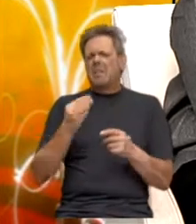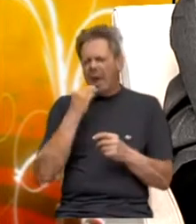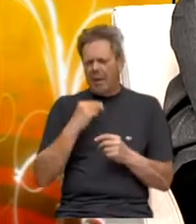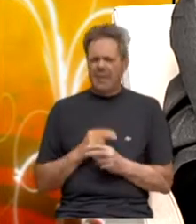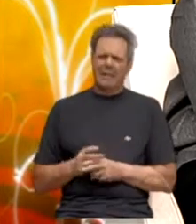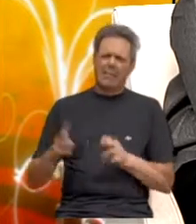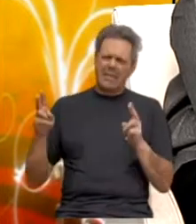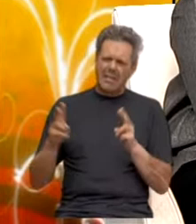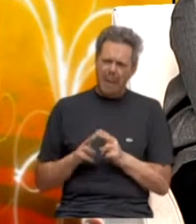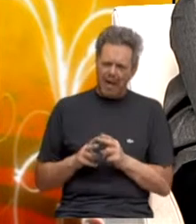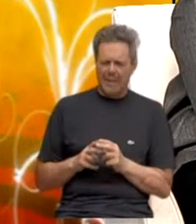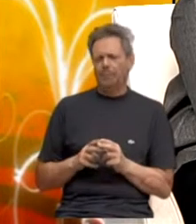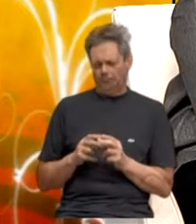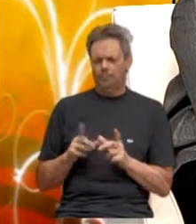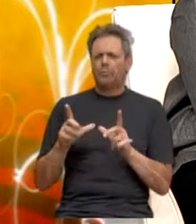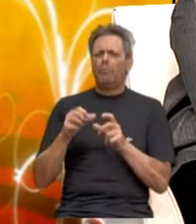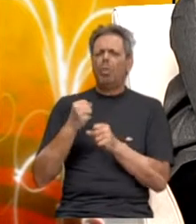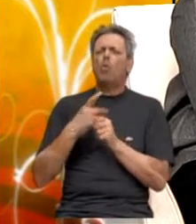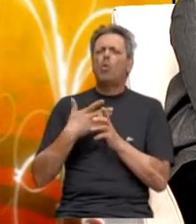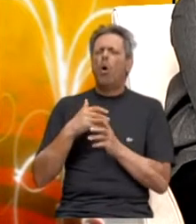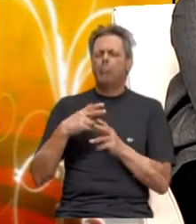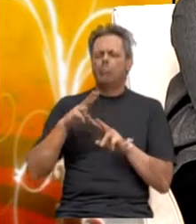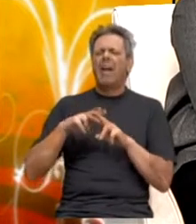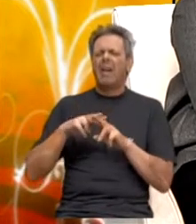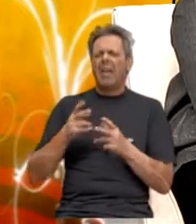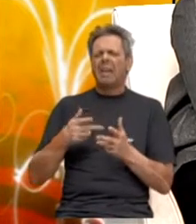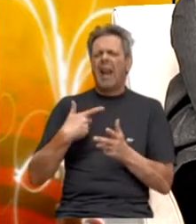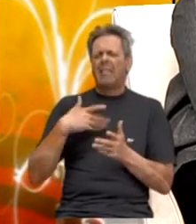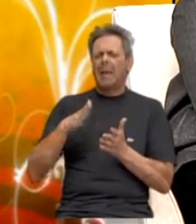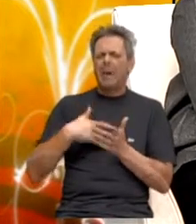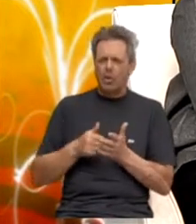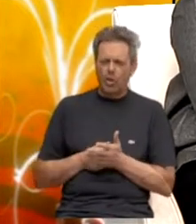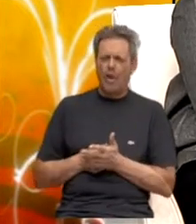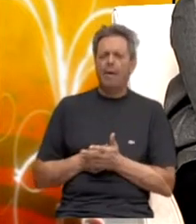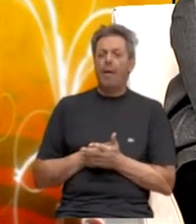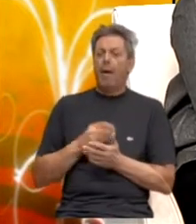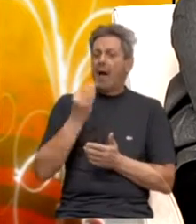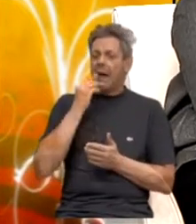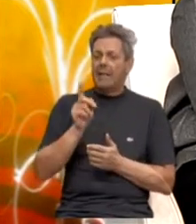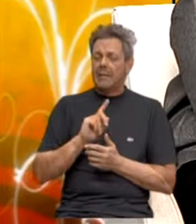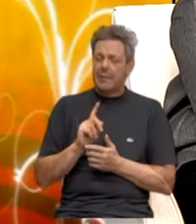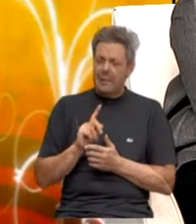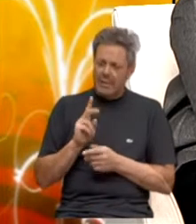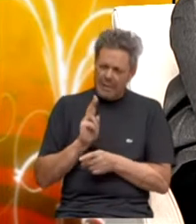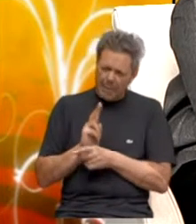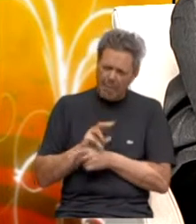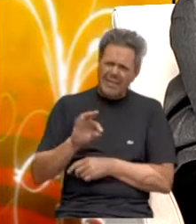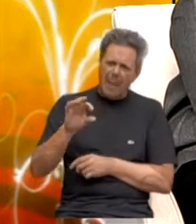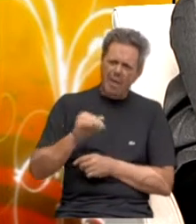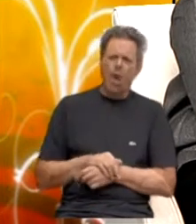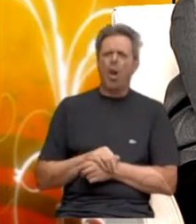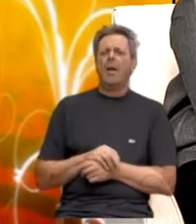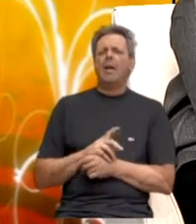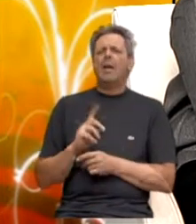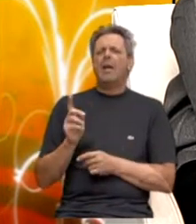količina koncentriranih ugljikohidrata i masnoća i da se zapravo hrana ne bi trebala, da se pazi na sol, da se hrana ne bi